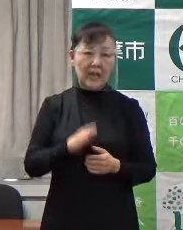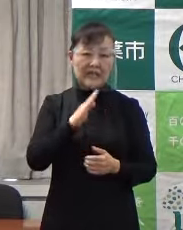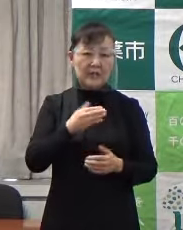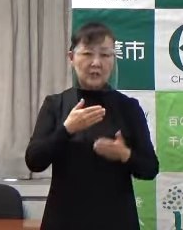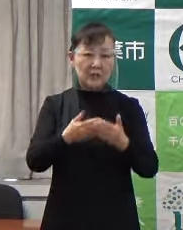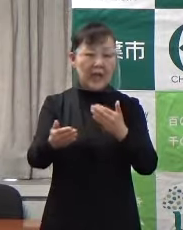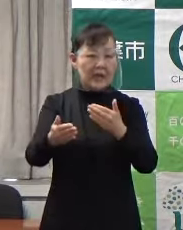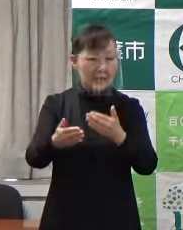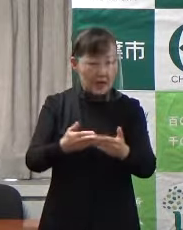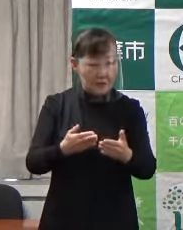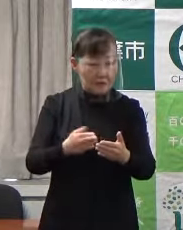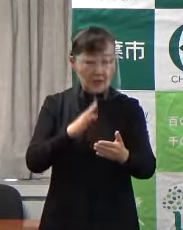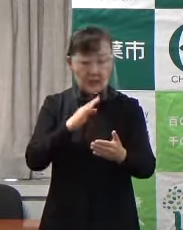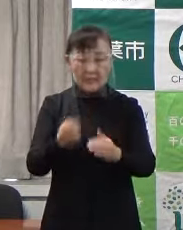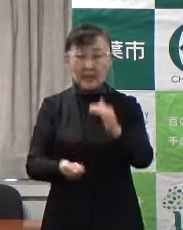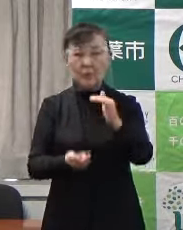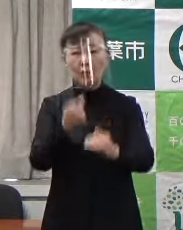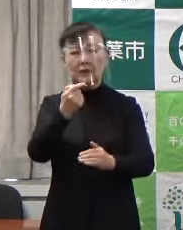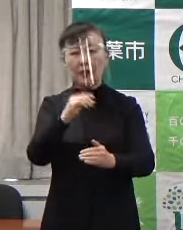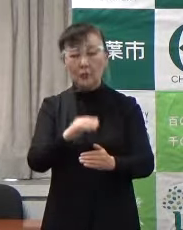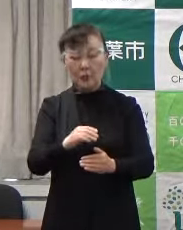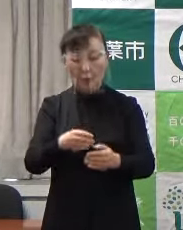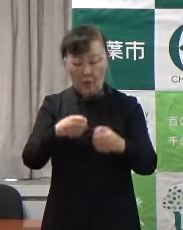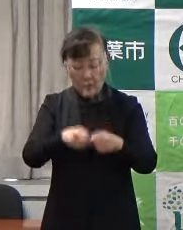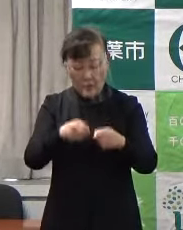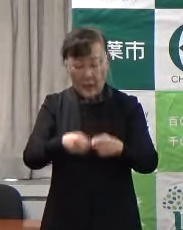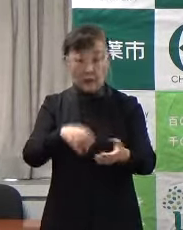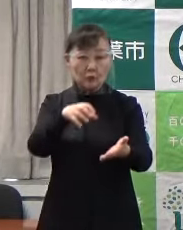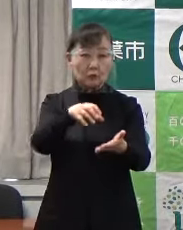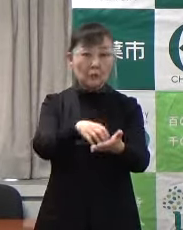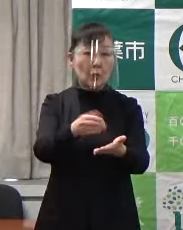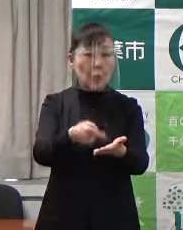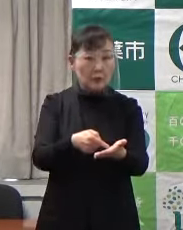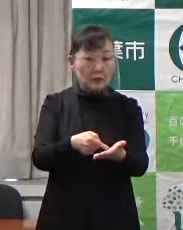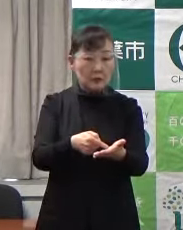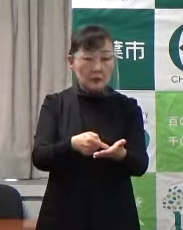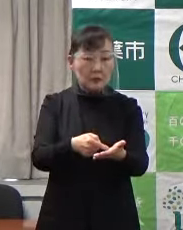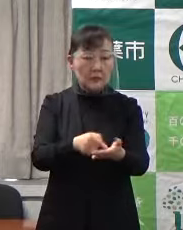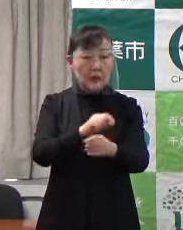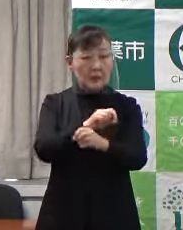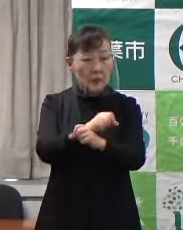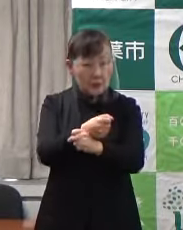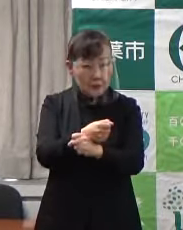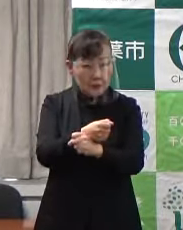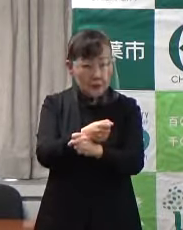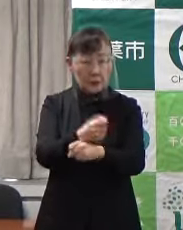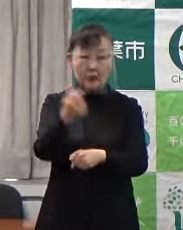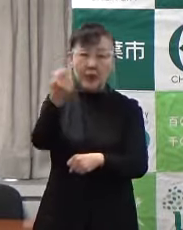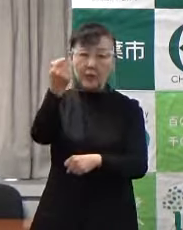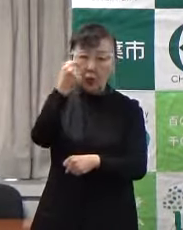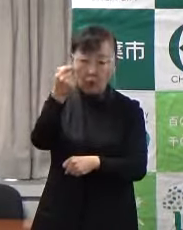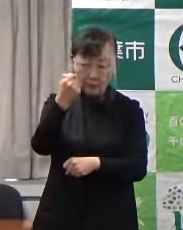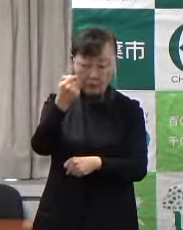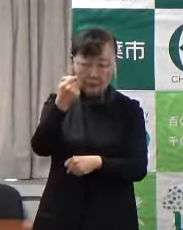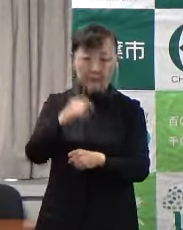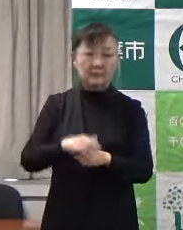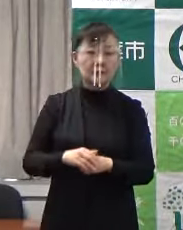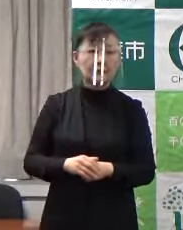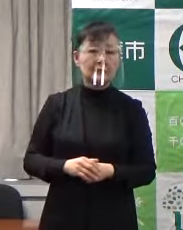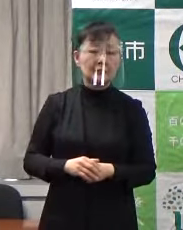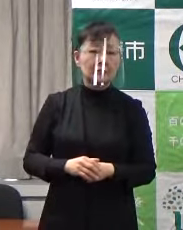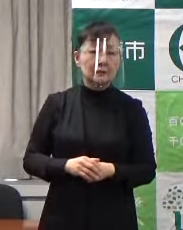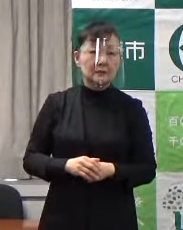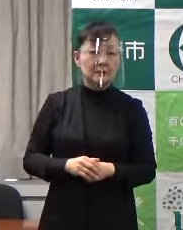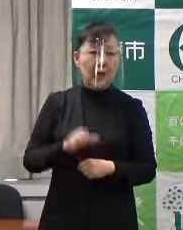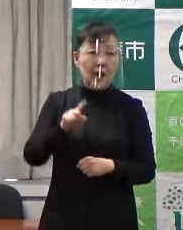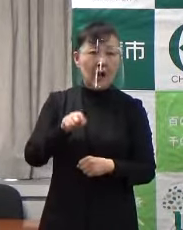験、実際に起きたことを克明に残して、その取り組み、それからその教訓をやっぱり